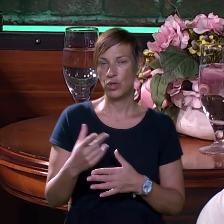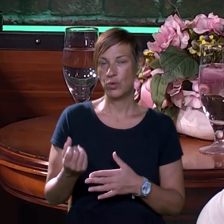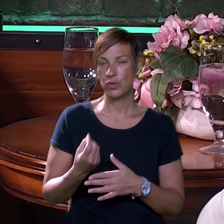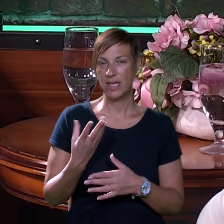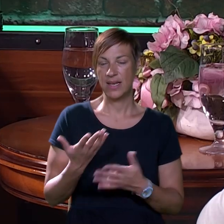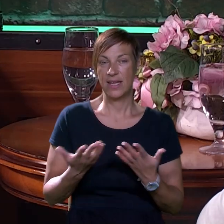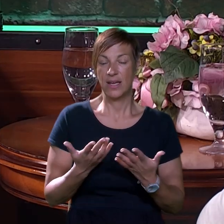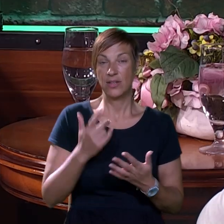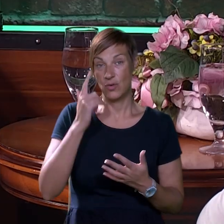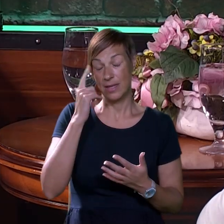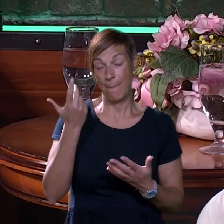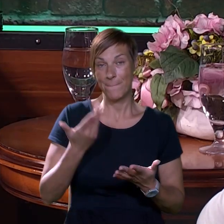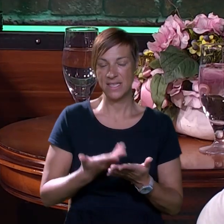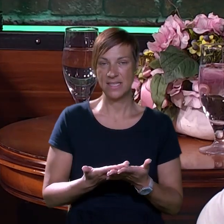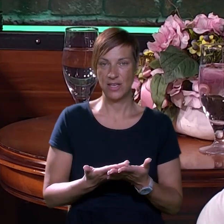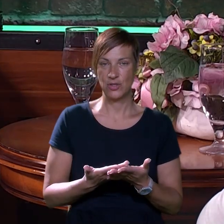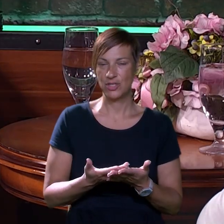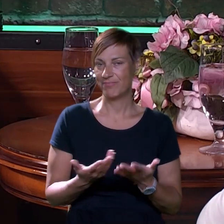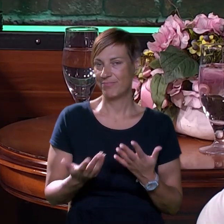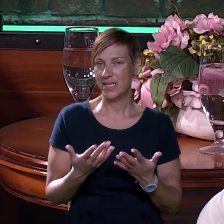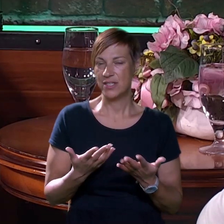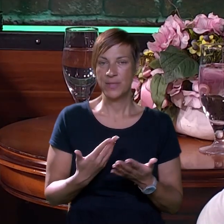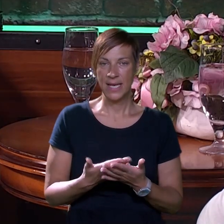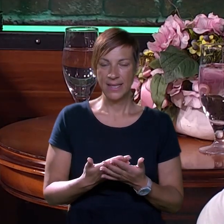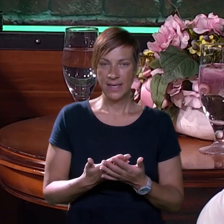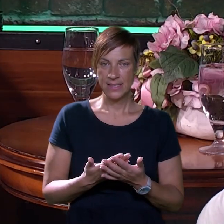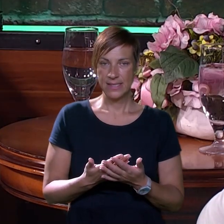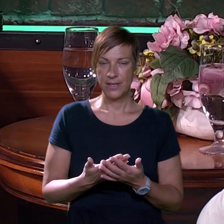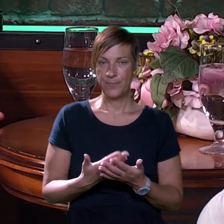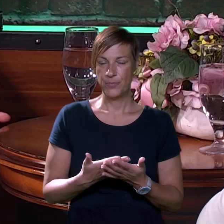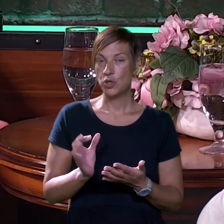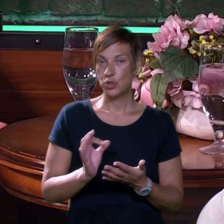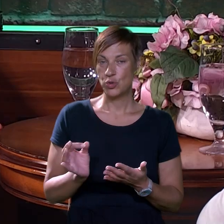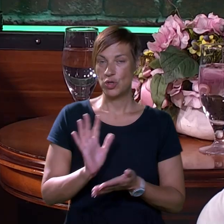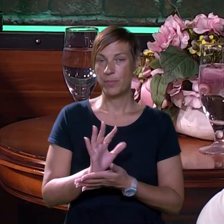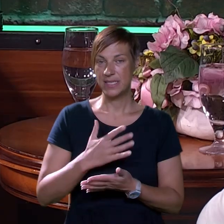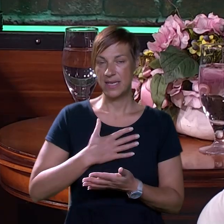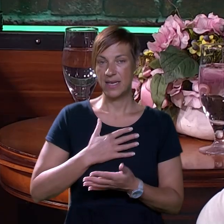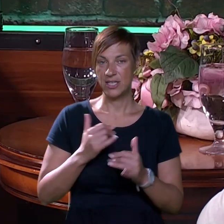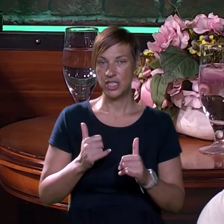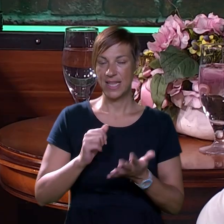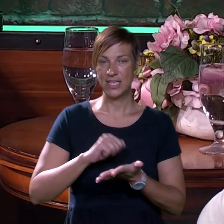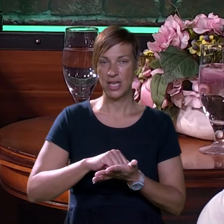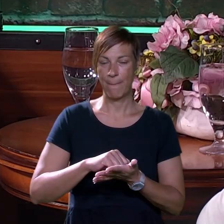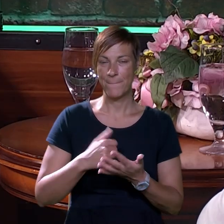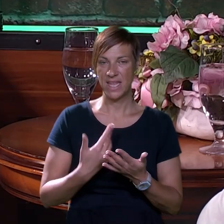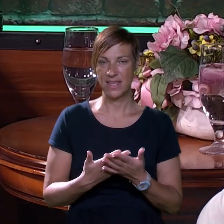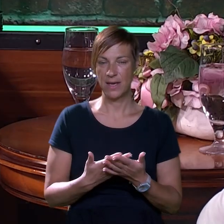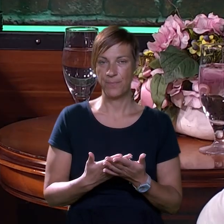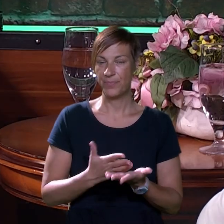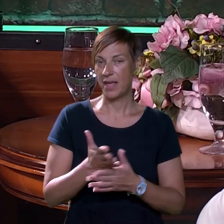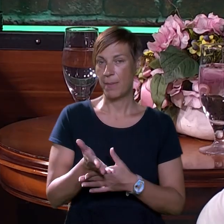dana, kad god ti misao dođe, bez obzira gdje si, to su dobre strane naših danas medija,